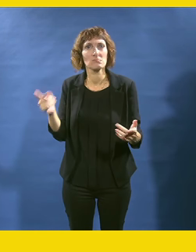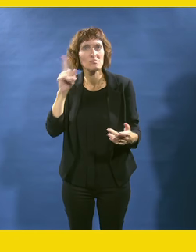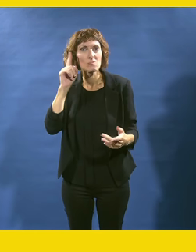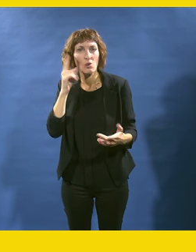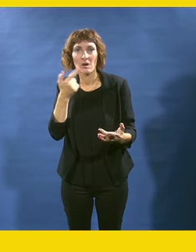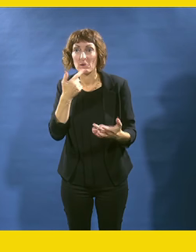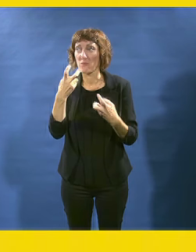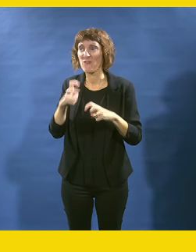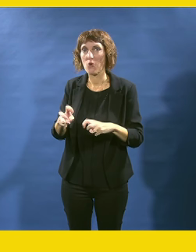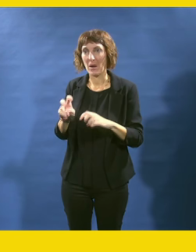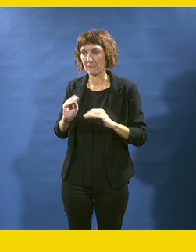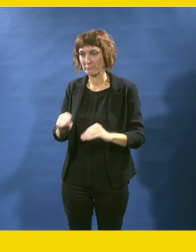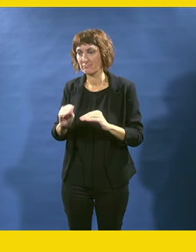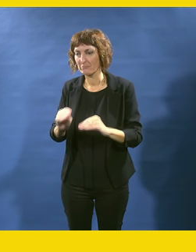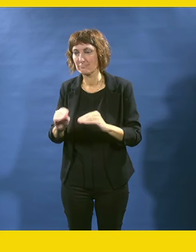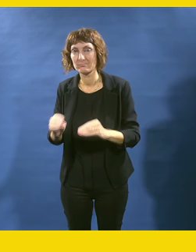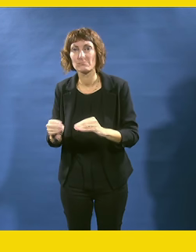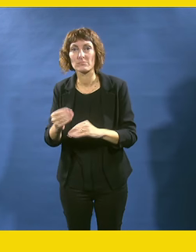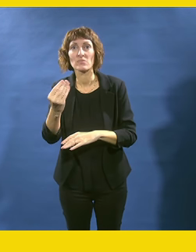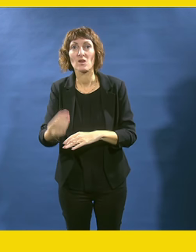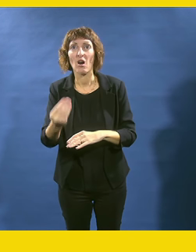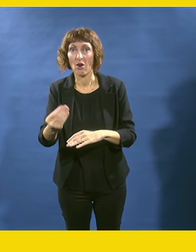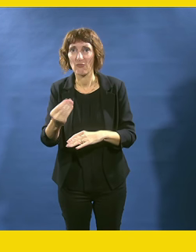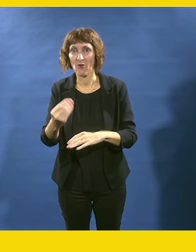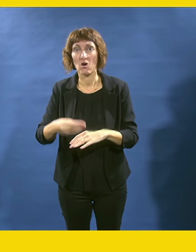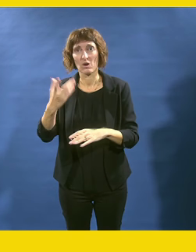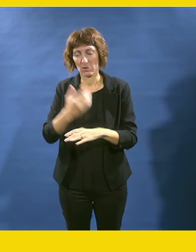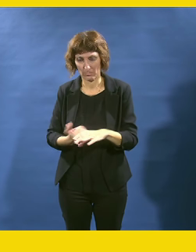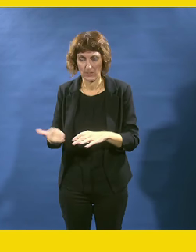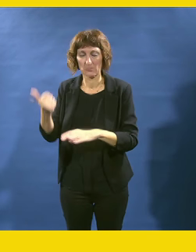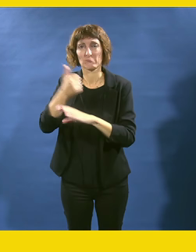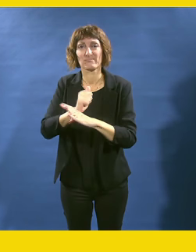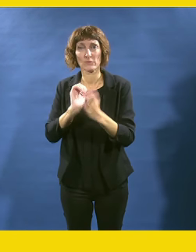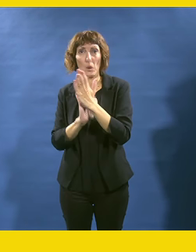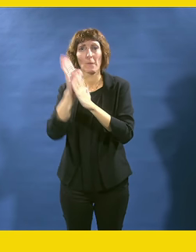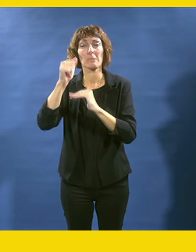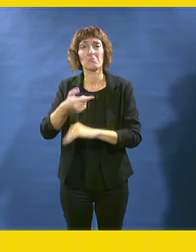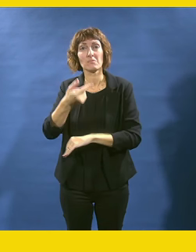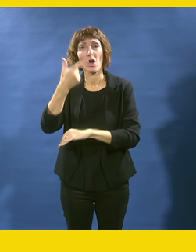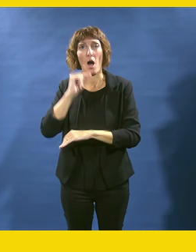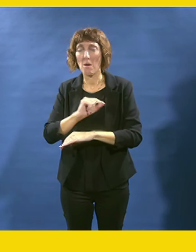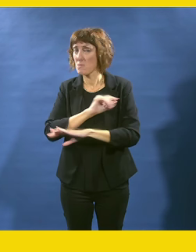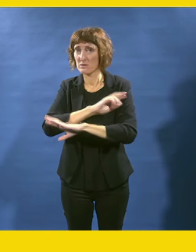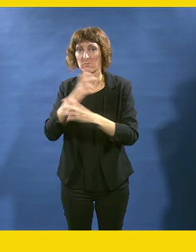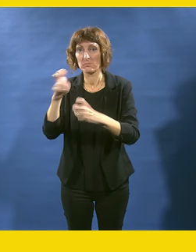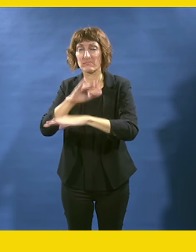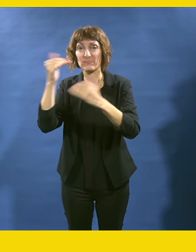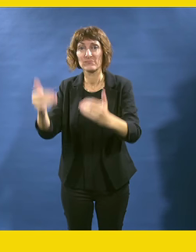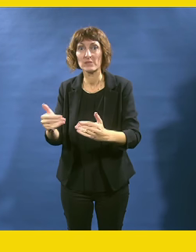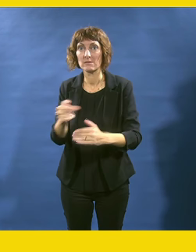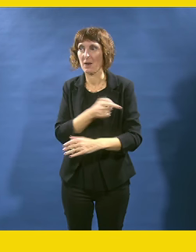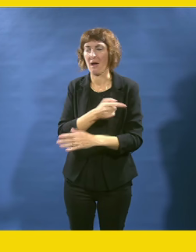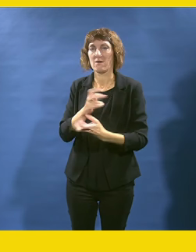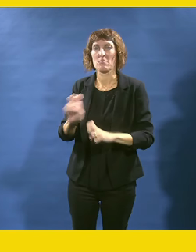enfants à perpétuer le patriarcat. C'est pour cela que l'extrême droite déteste aussi l'éducation à la vie sexuelle et